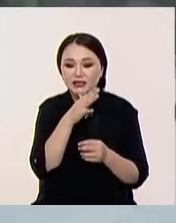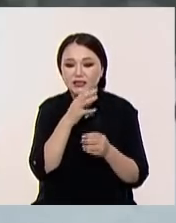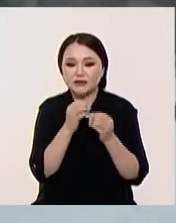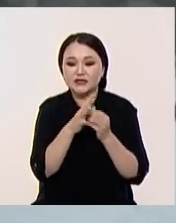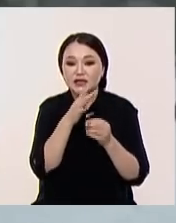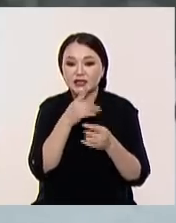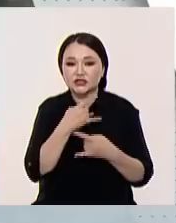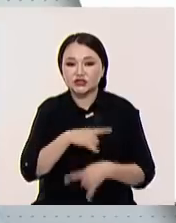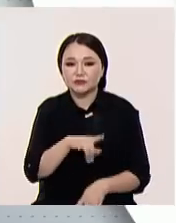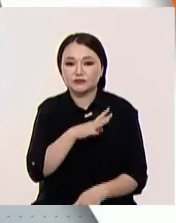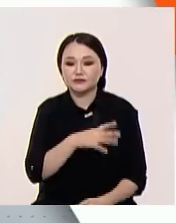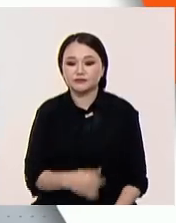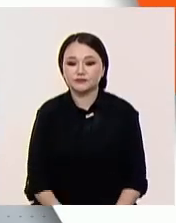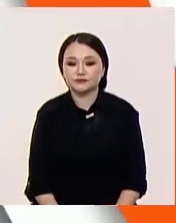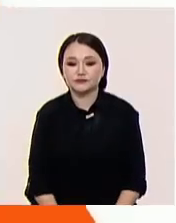өмірге алып келген.